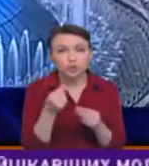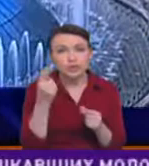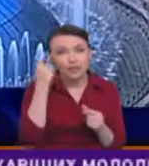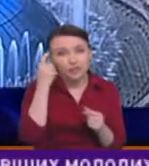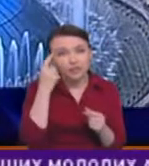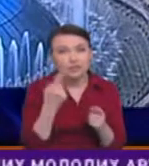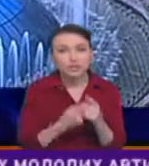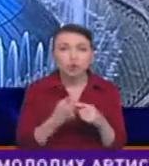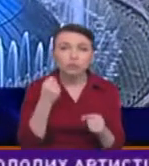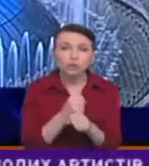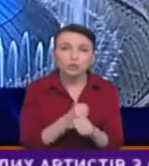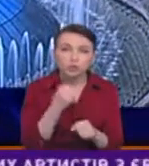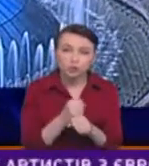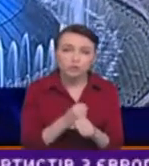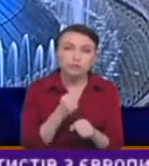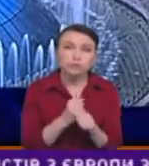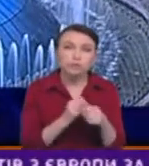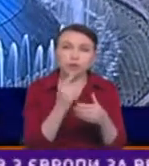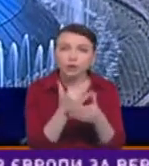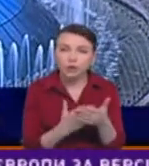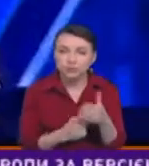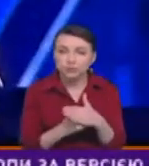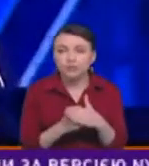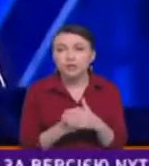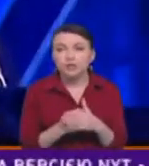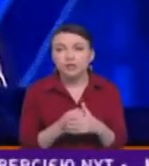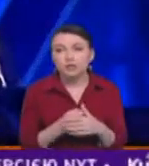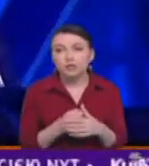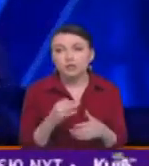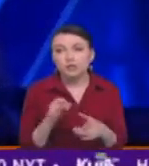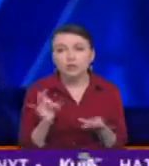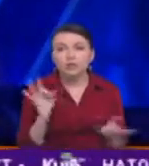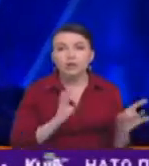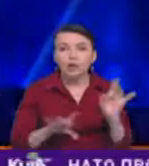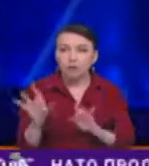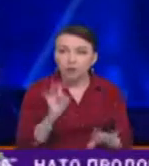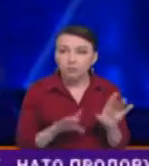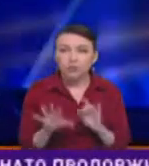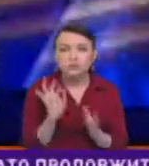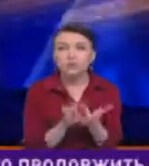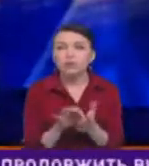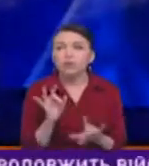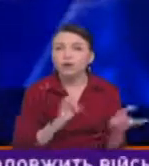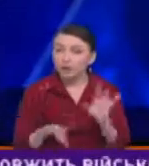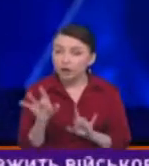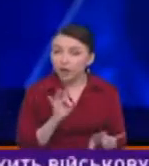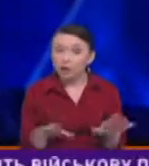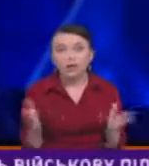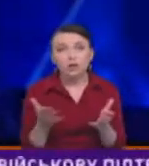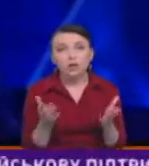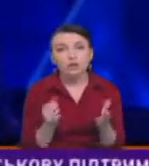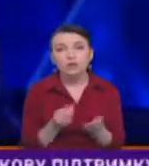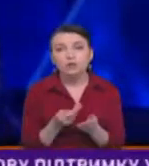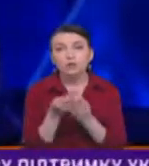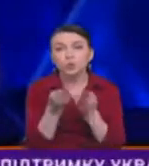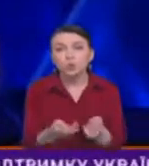які опрацьовують ці бігдата-бази, і завдяки таргетинговій рекламі, тобто цільовій рекламі, яка безпосередньо